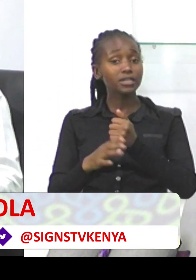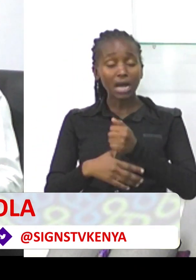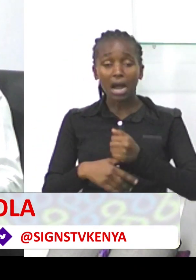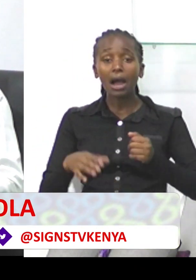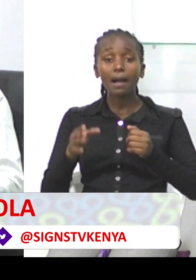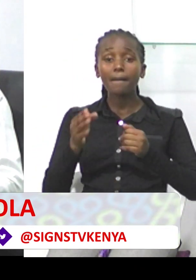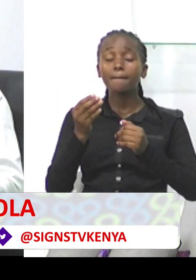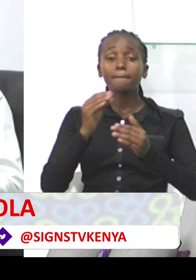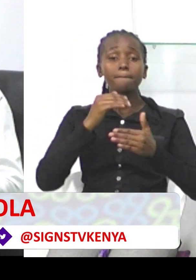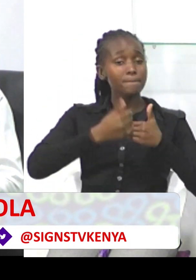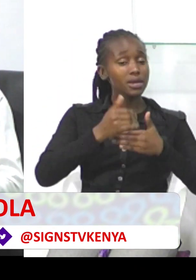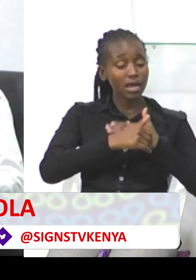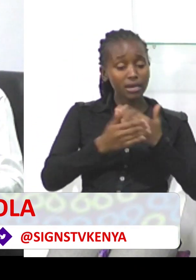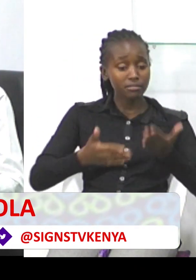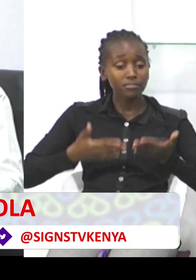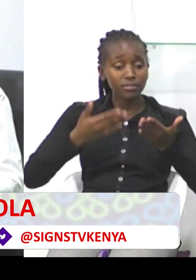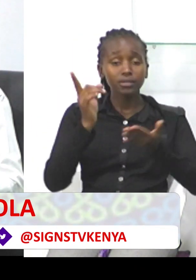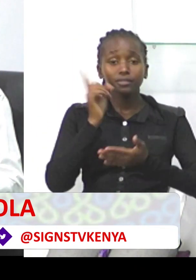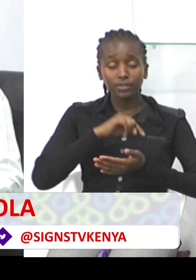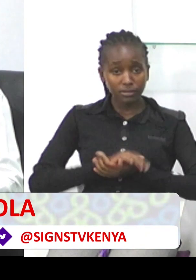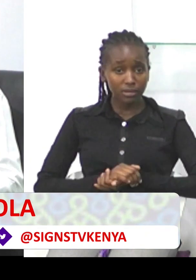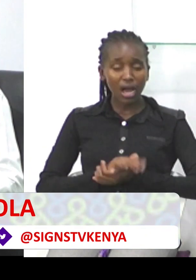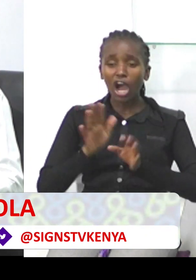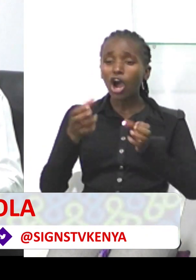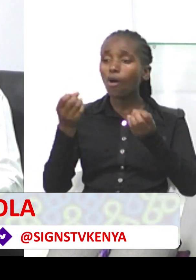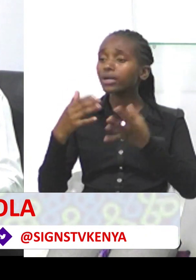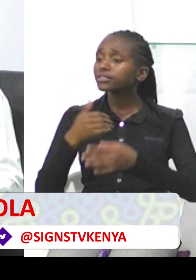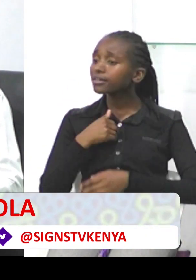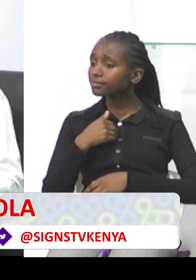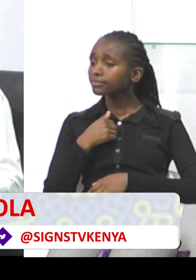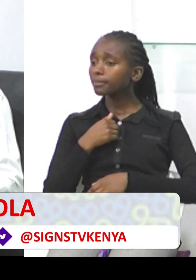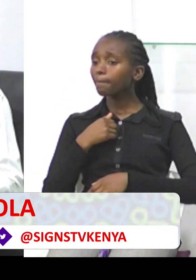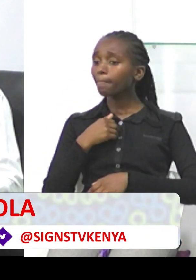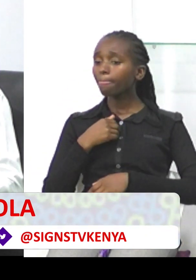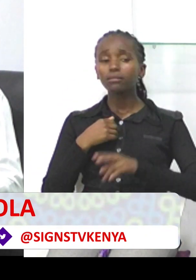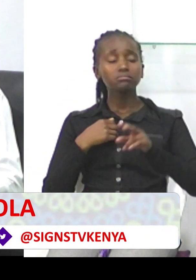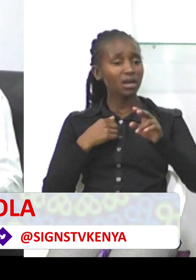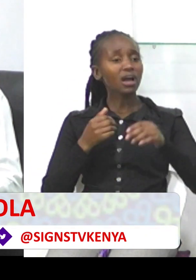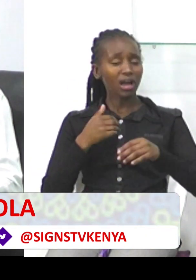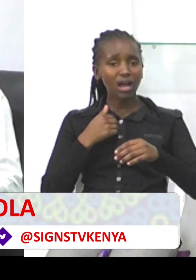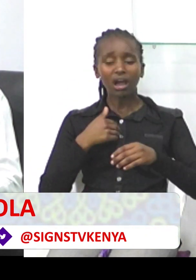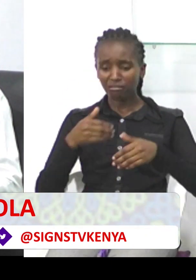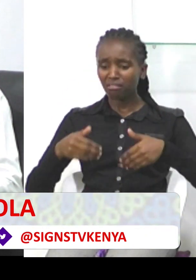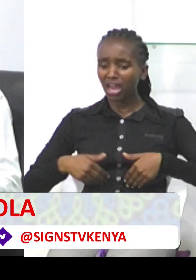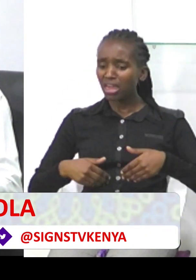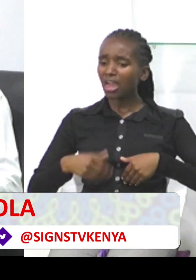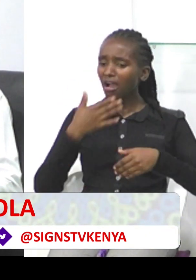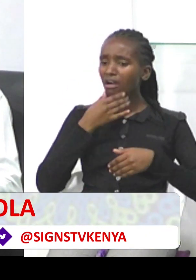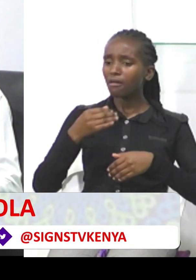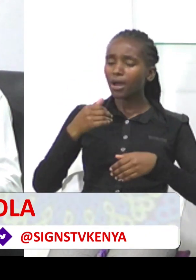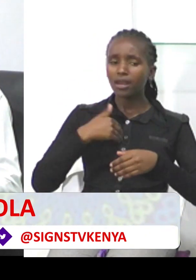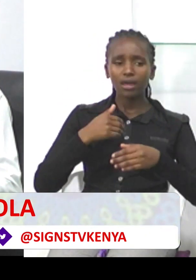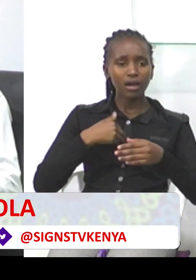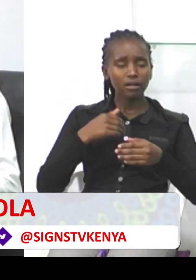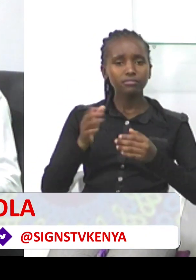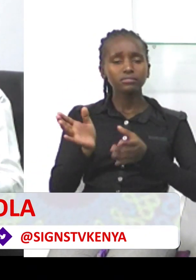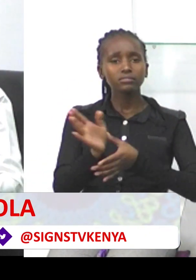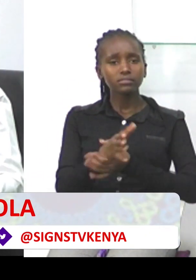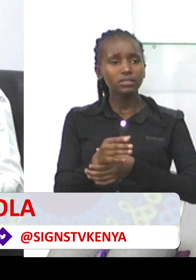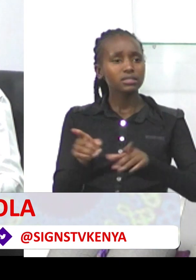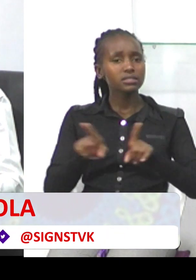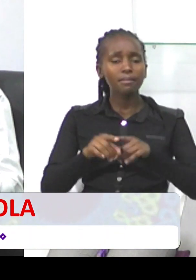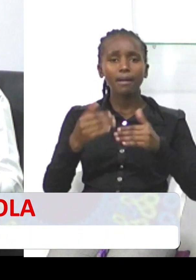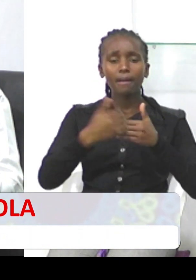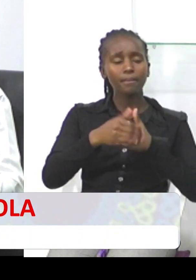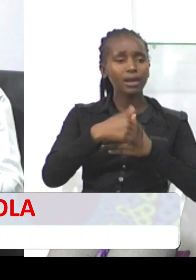Mungu ana pesa ngapi? Tuko na shilingi 2 tu. Eh? Haya, baba, kuna mtu ako na samaki hapa. Kijana ametoka hapa. Ni ngapi? Mumununulie hizo samaki. Yaani